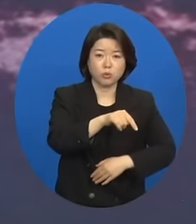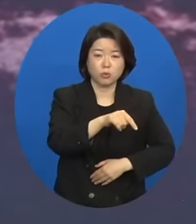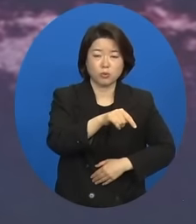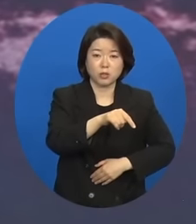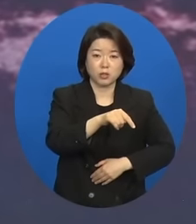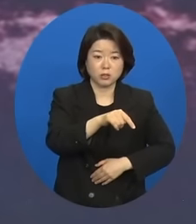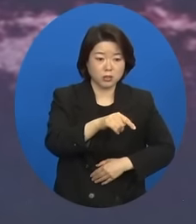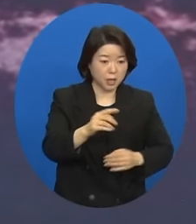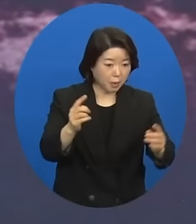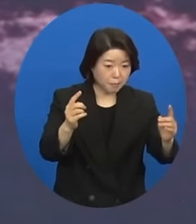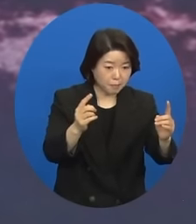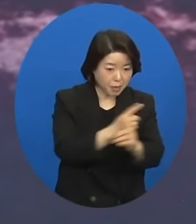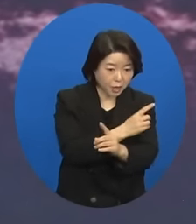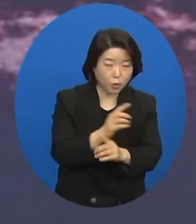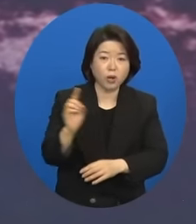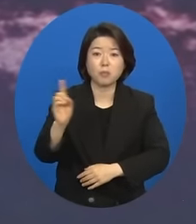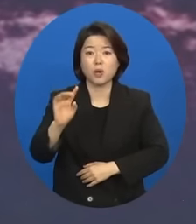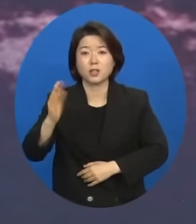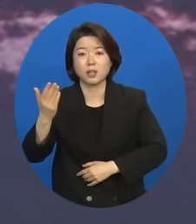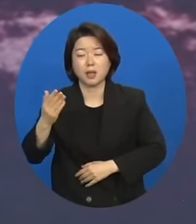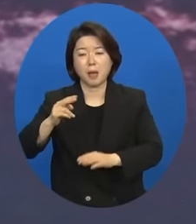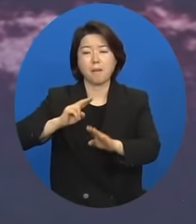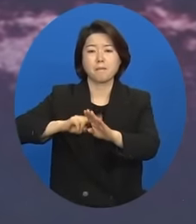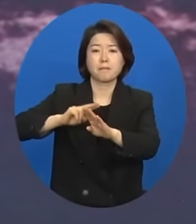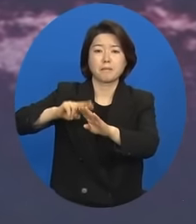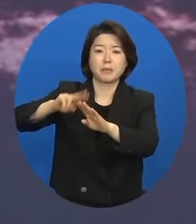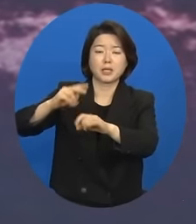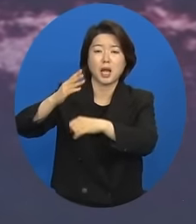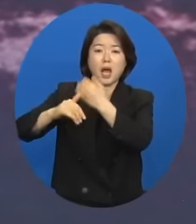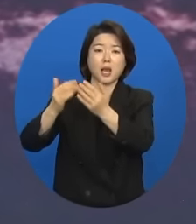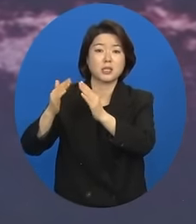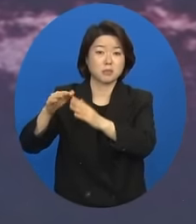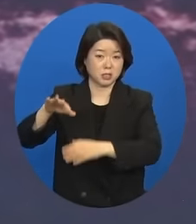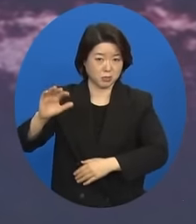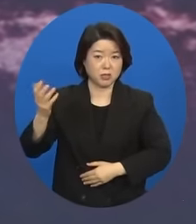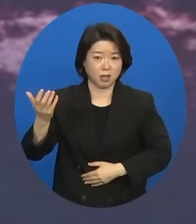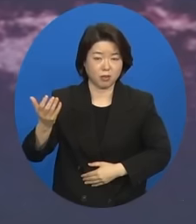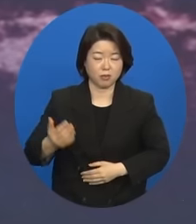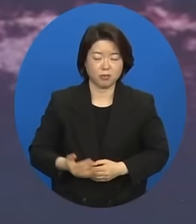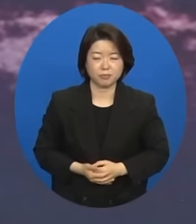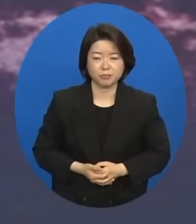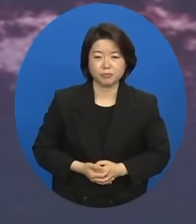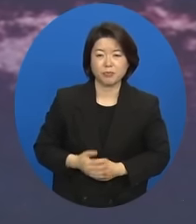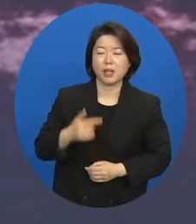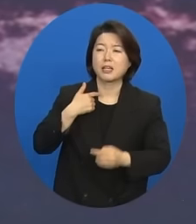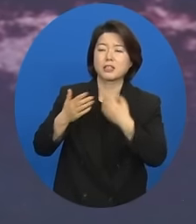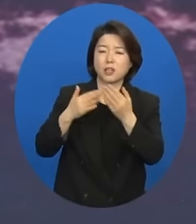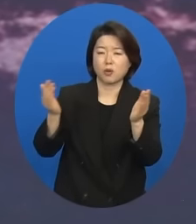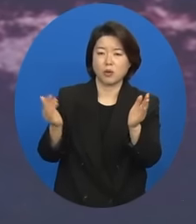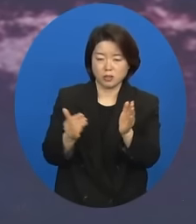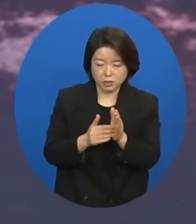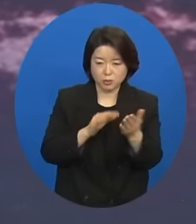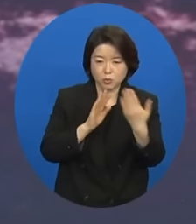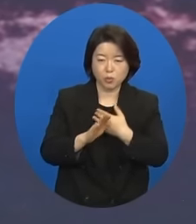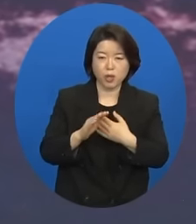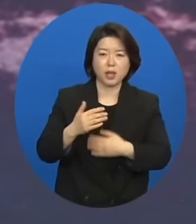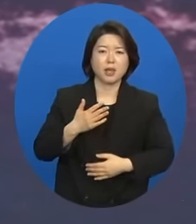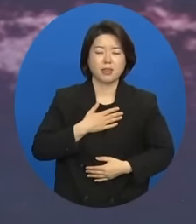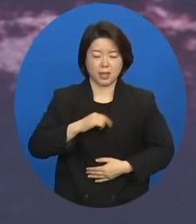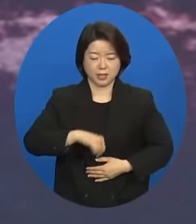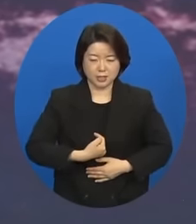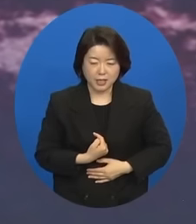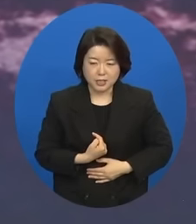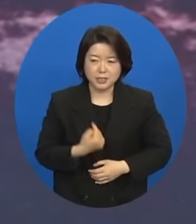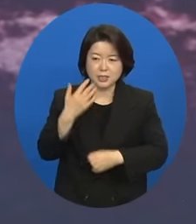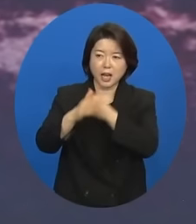봤더니 베드인 거야 그가 그것을 경험하고 나서 하나님께 자신을 드리고 부모님은